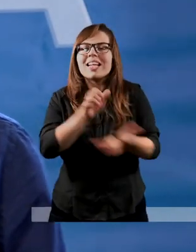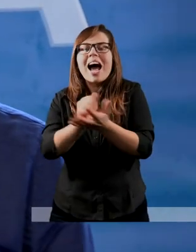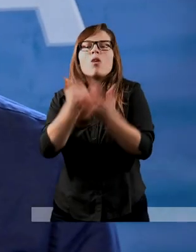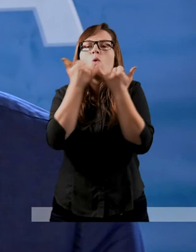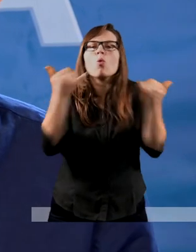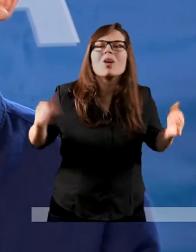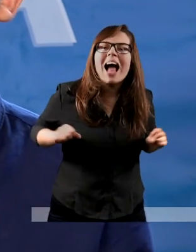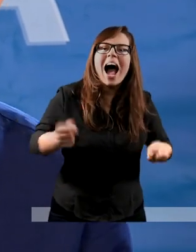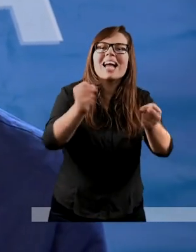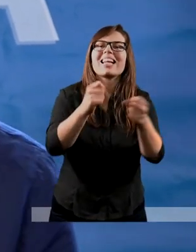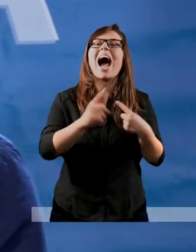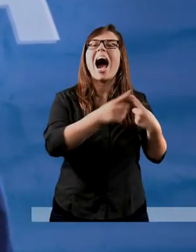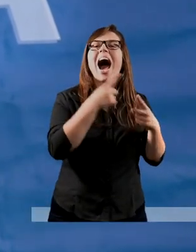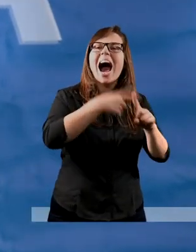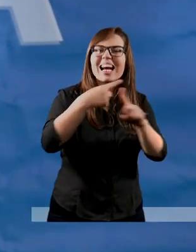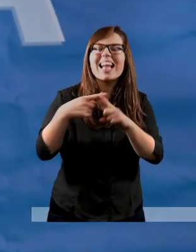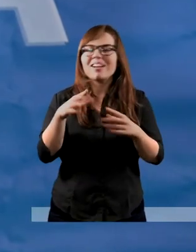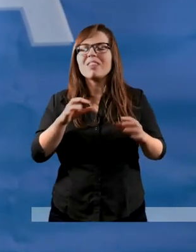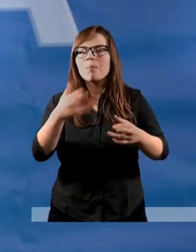różne akcje charytatywne,